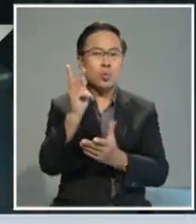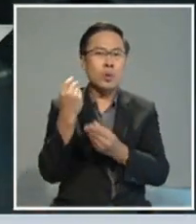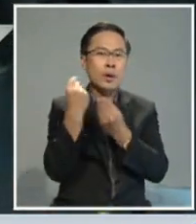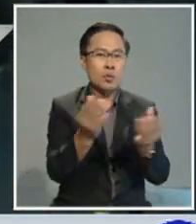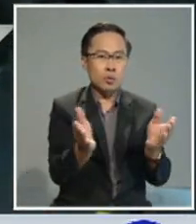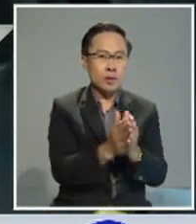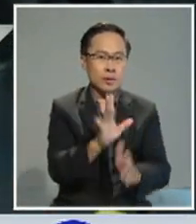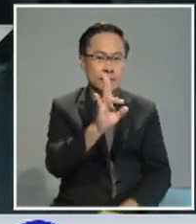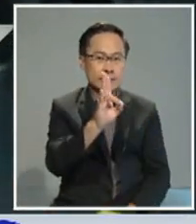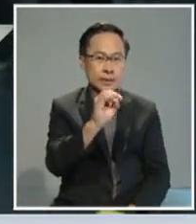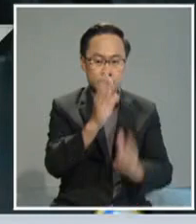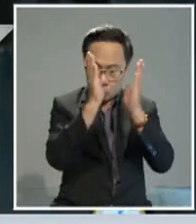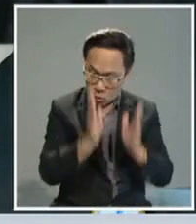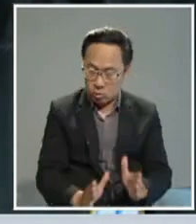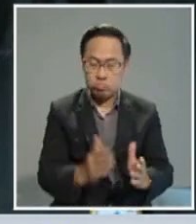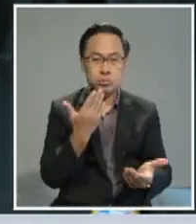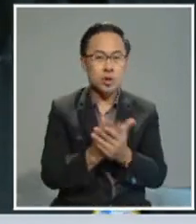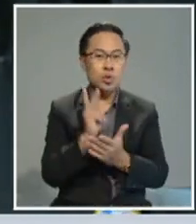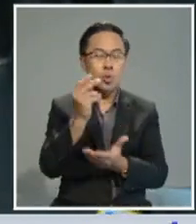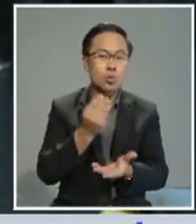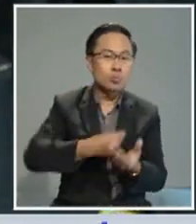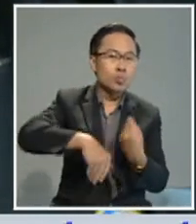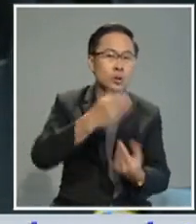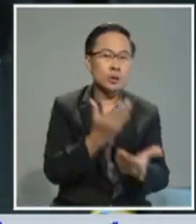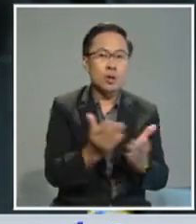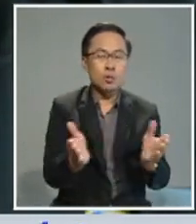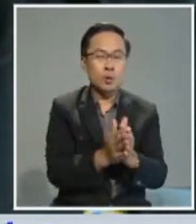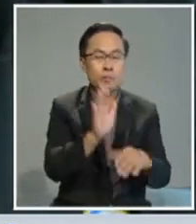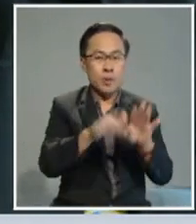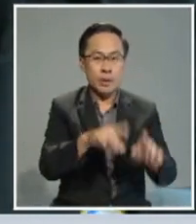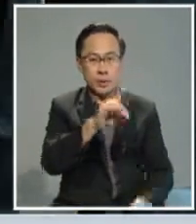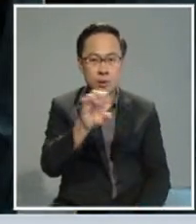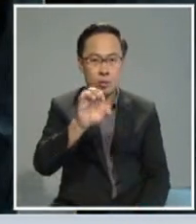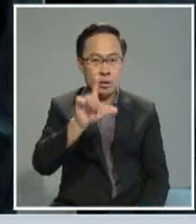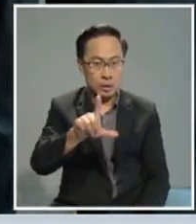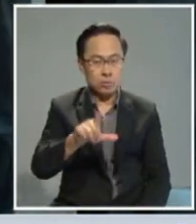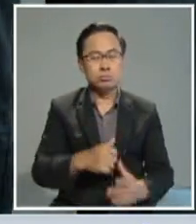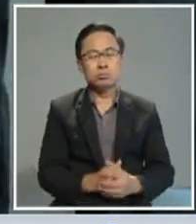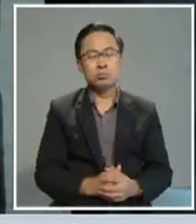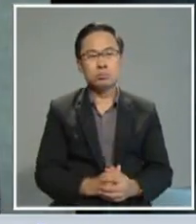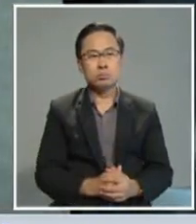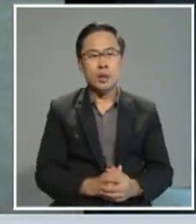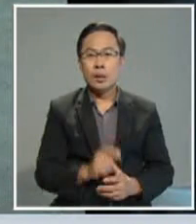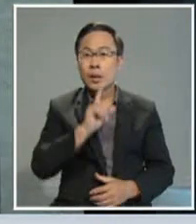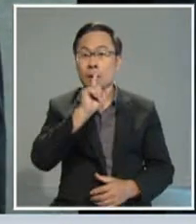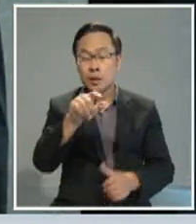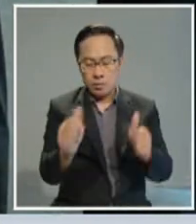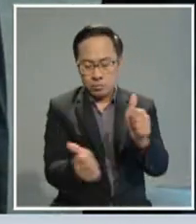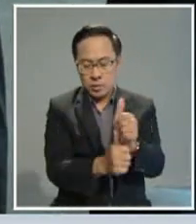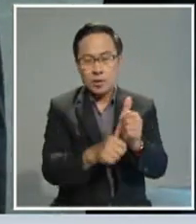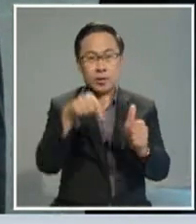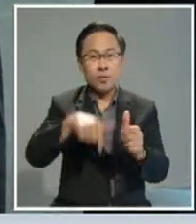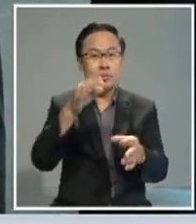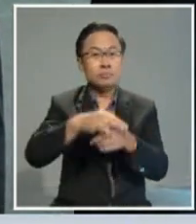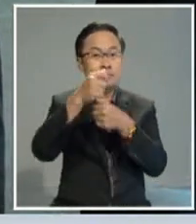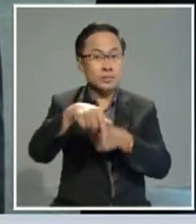ประมาณ70รายในขณะนี้นะครับเป็นทุนอยู่ที่ประมาณเกือบร้อยล้านครับ เหรอครับตอนนี้ท่านผู้ช่วยฮะถ้าเผื่อว่าใครอยากจะเติบโ